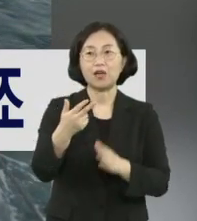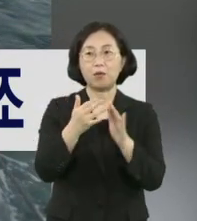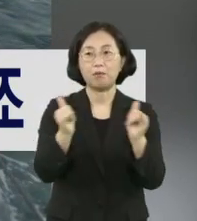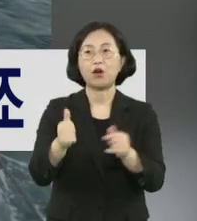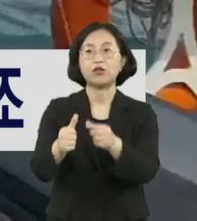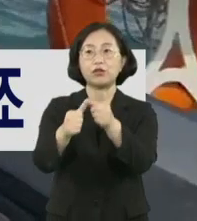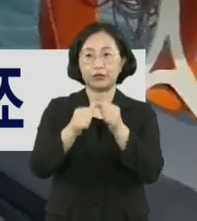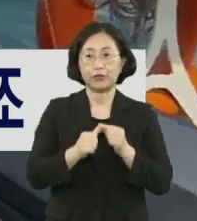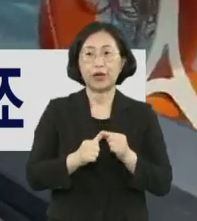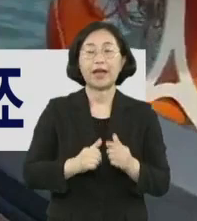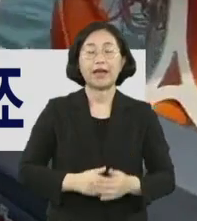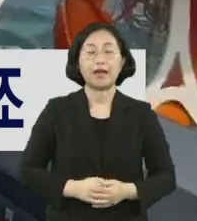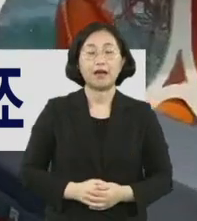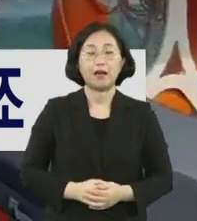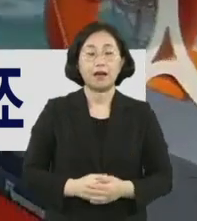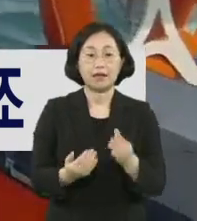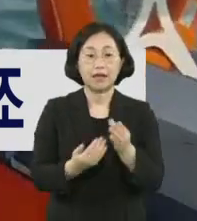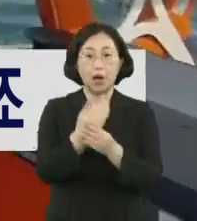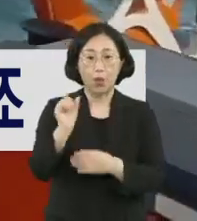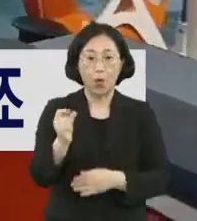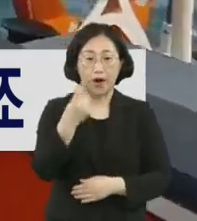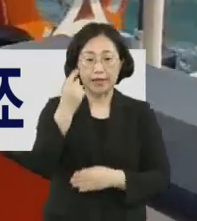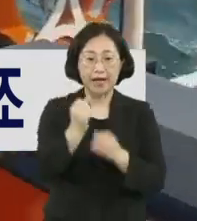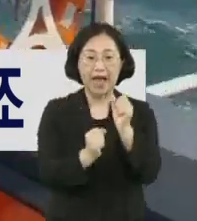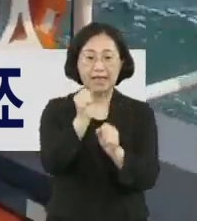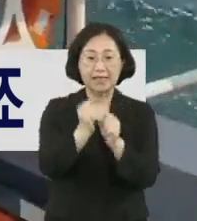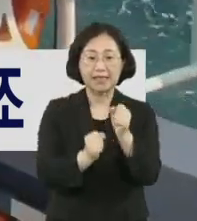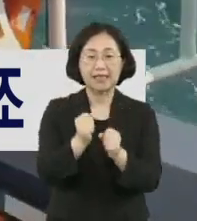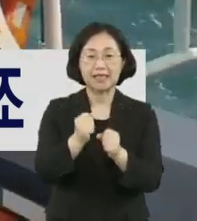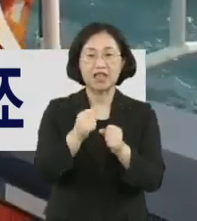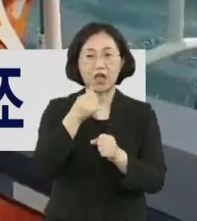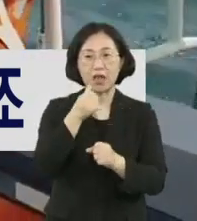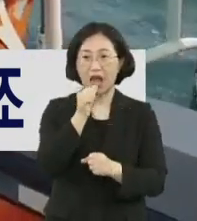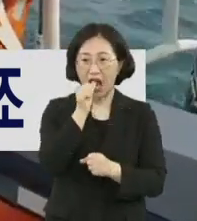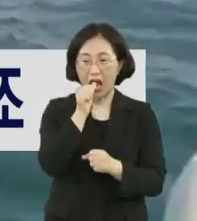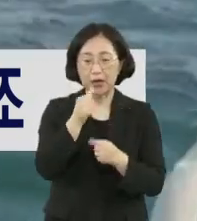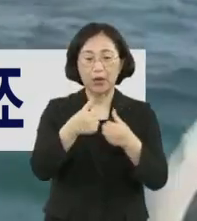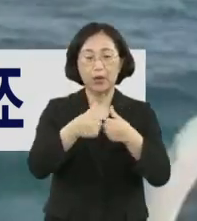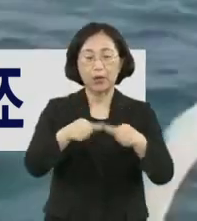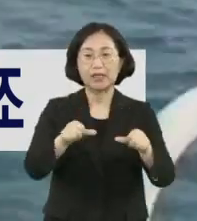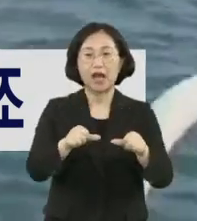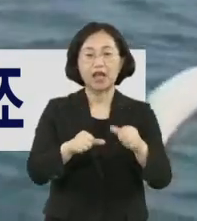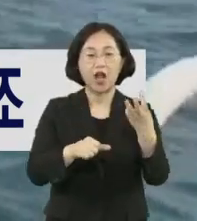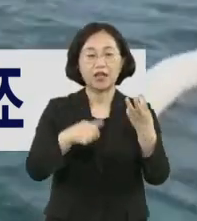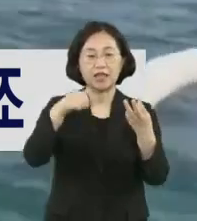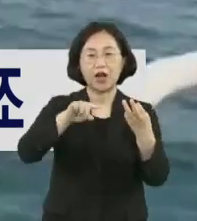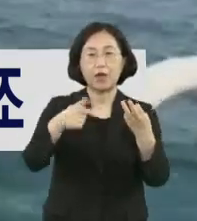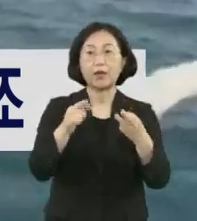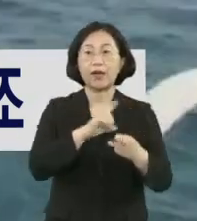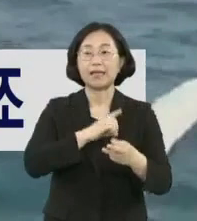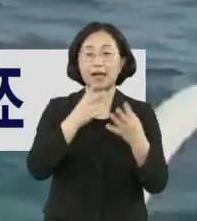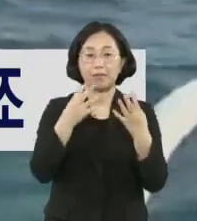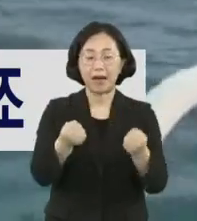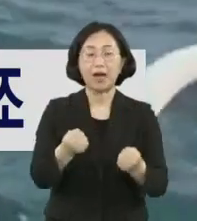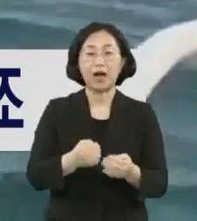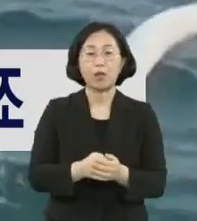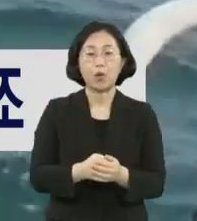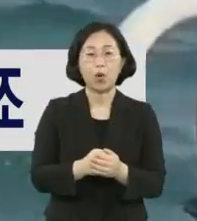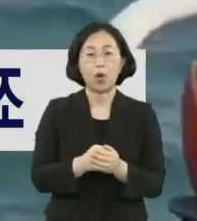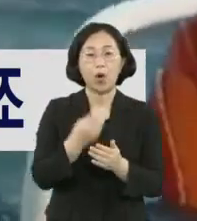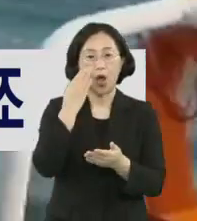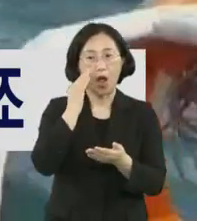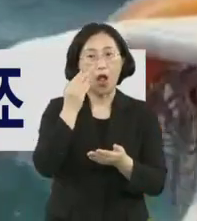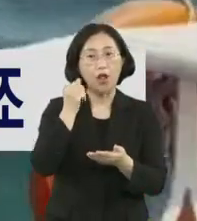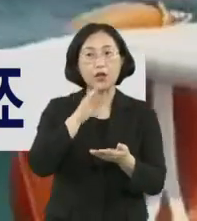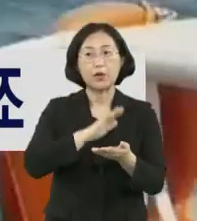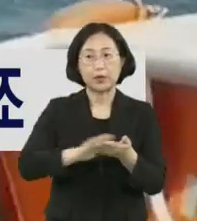구조했다고 밝혔습니다. 사고 원인은 엔진과 배터리 등 기관 고장이 13건으로 가장 많았고 연료